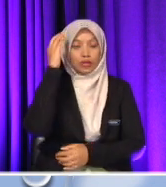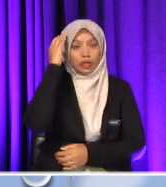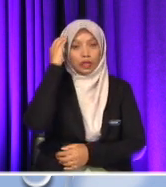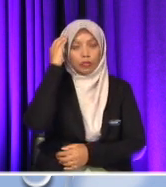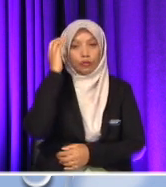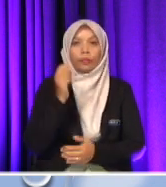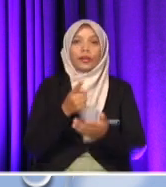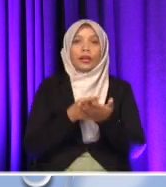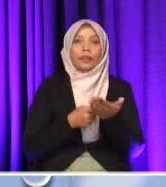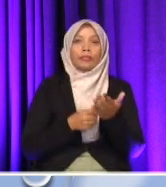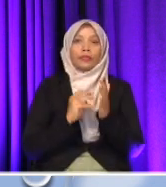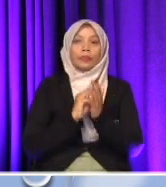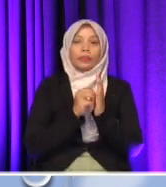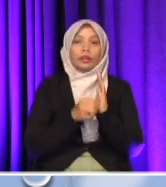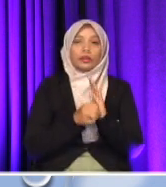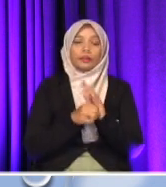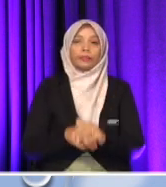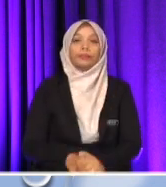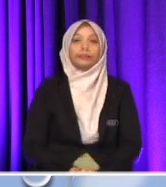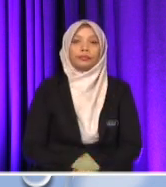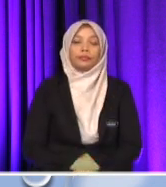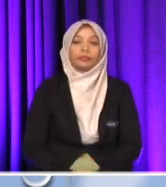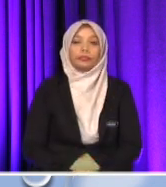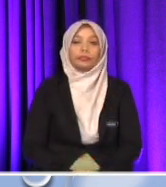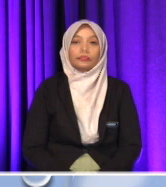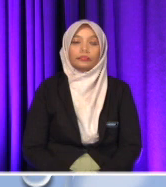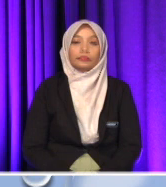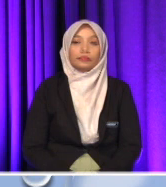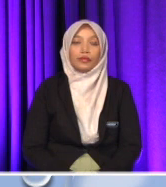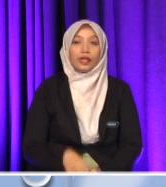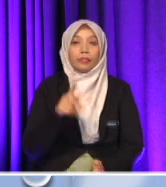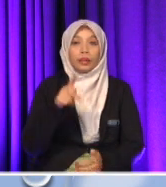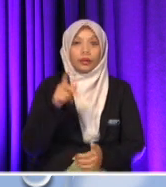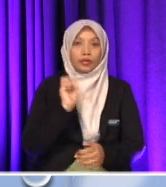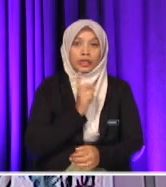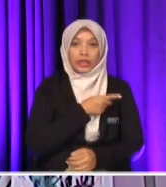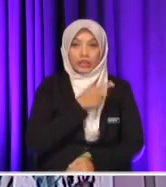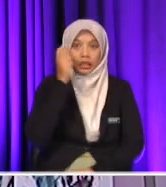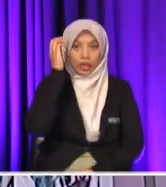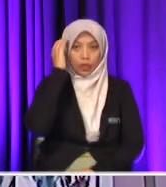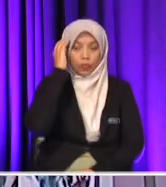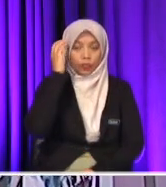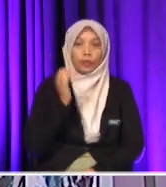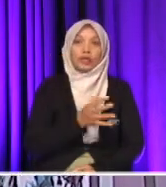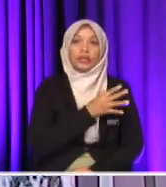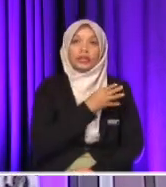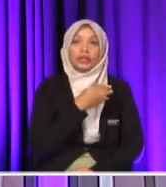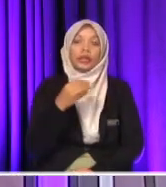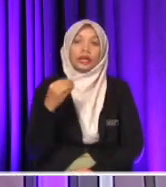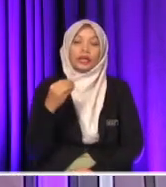okay, VPMKD, VA, okay, voltan purata ni perlu kita tahu. Okay, dan